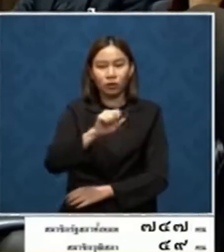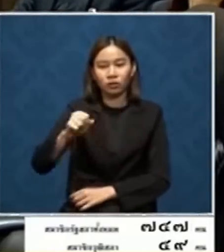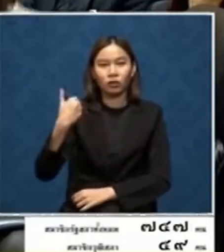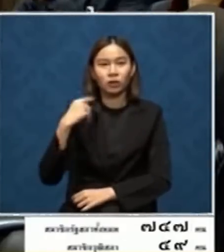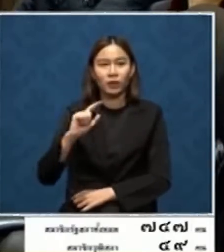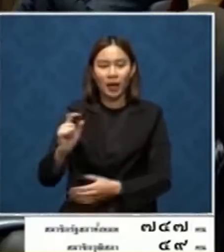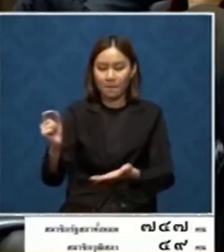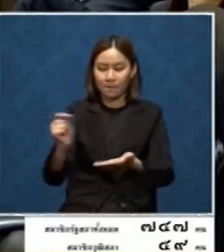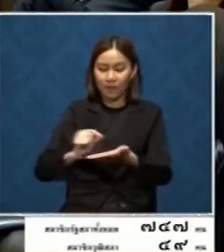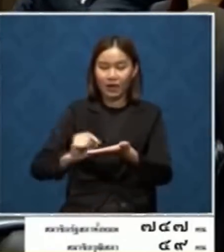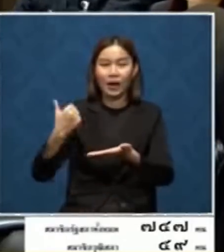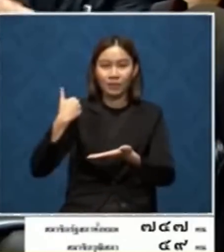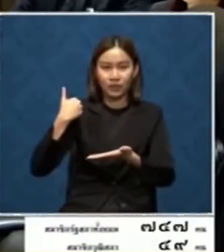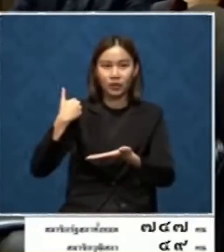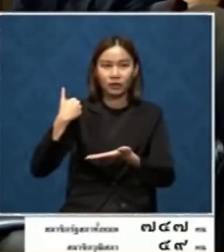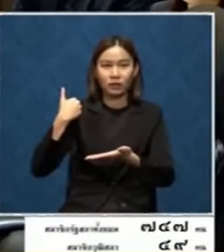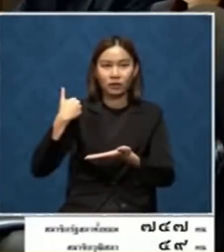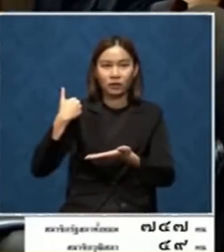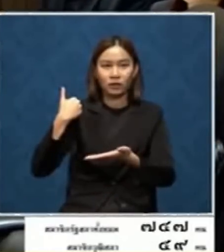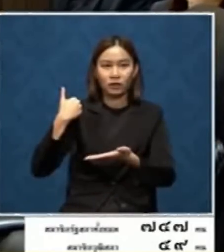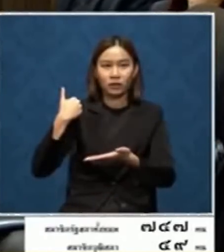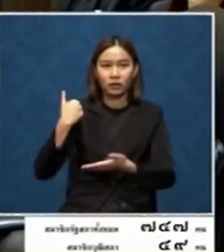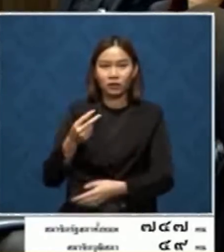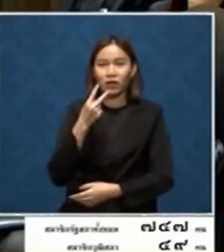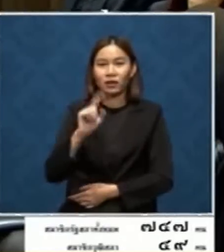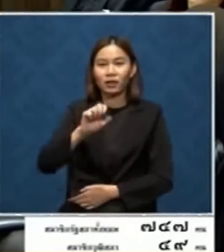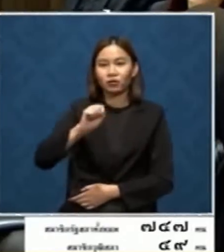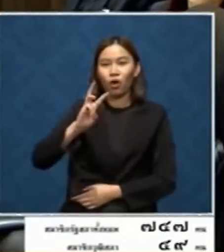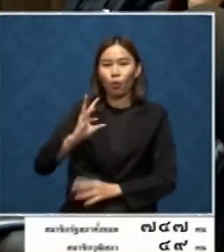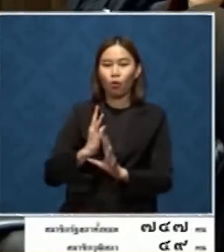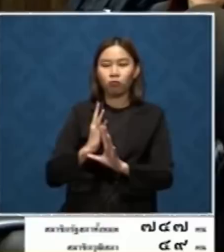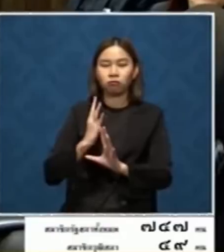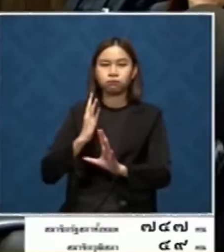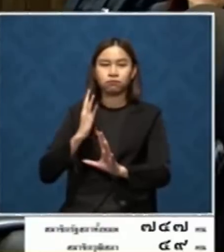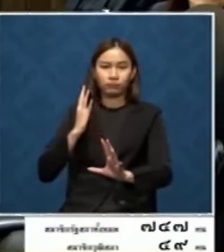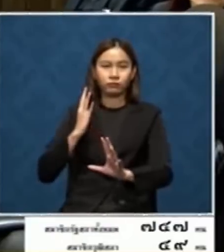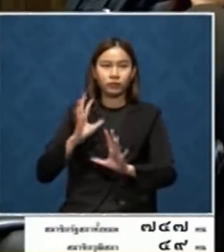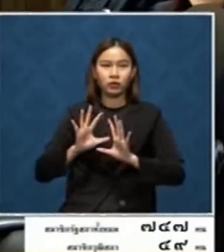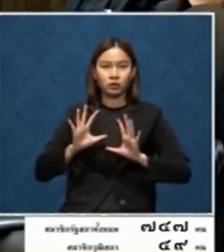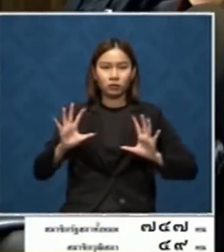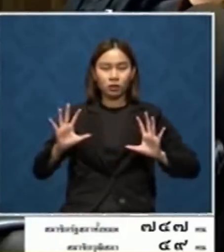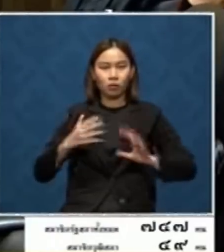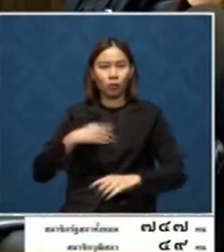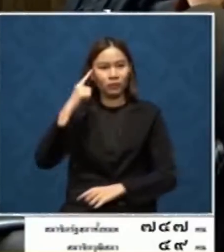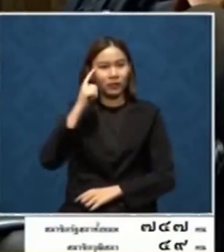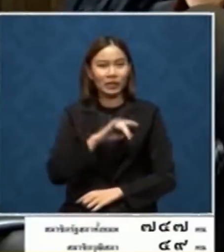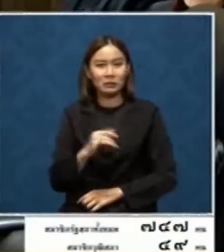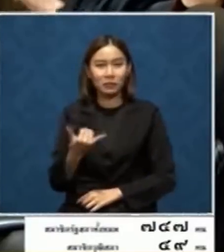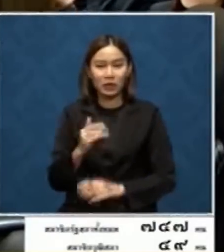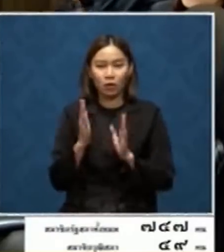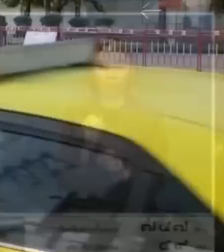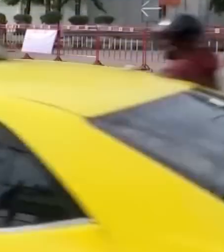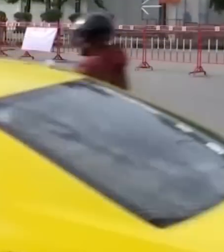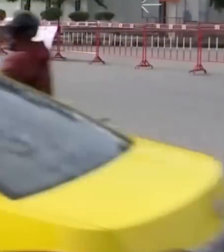ร้องไว้อย่างนี้ทีนี้พอพูดถึงว่าตู้คอนเทนเนอร์ก็แน่นอนนะคะเอามาเพื่อเตรียมพร้อมรับมือ